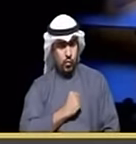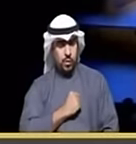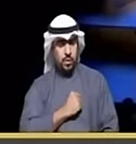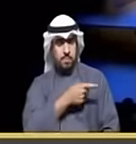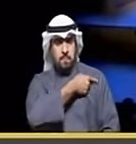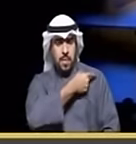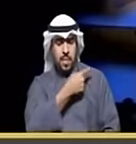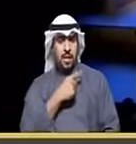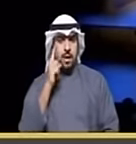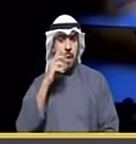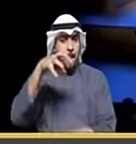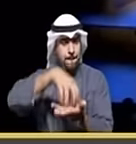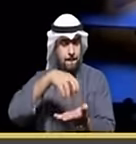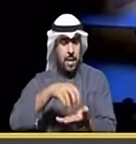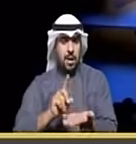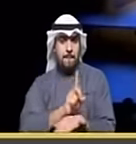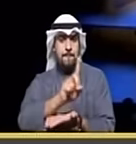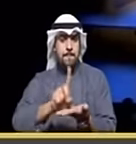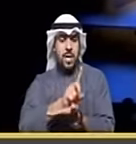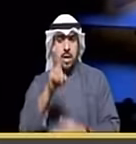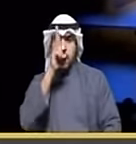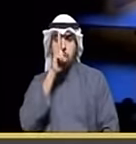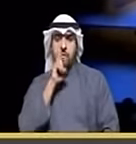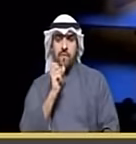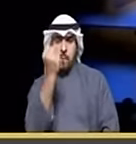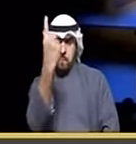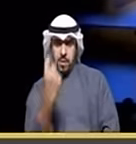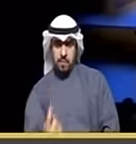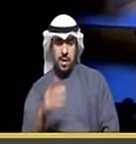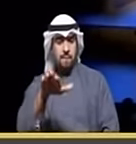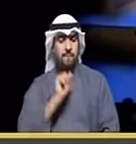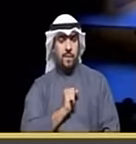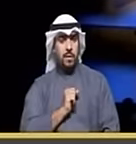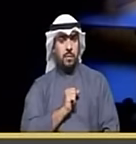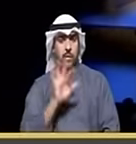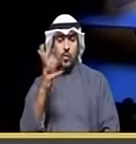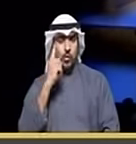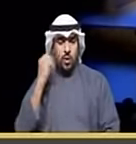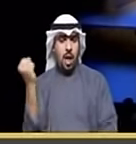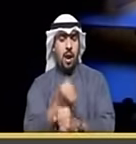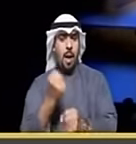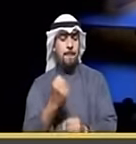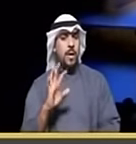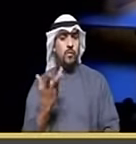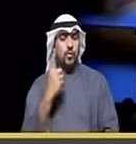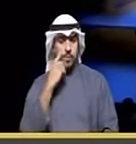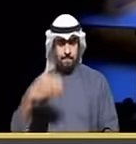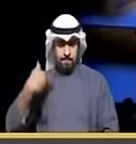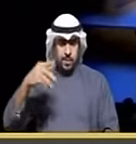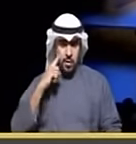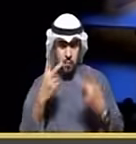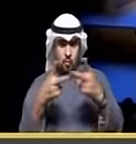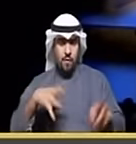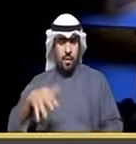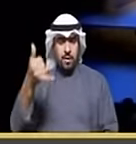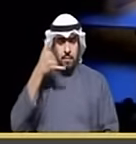منطقه بيئيه نظيفه سيكون اعماله كلها يملها من